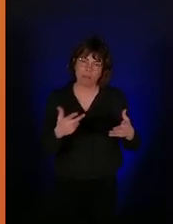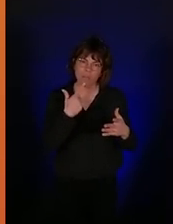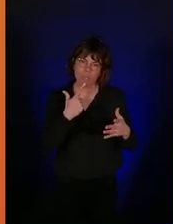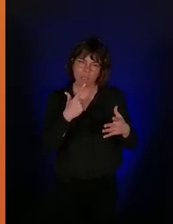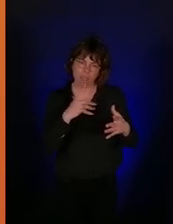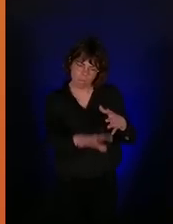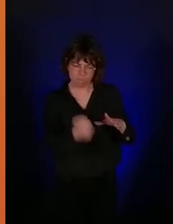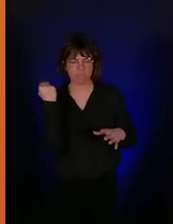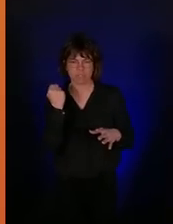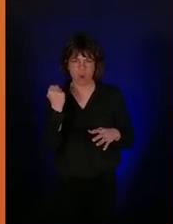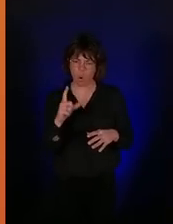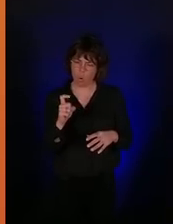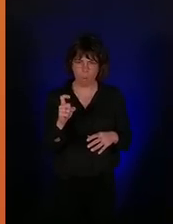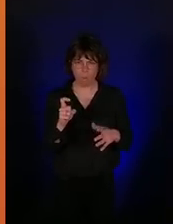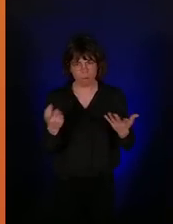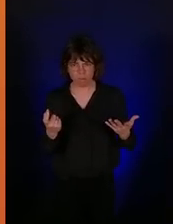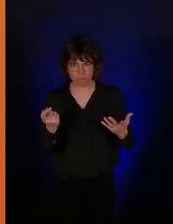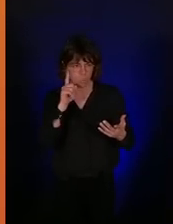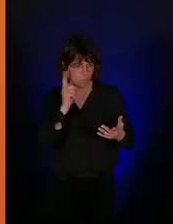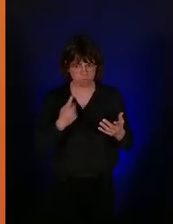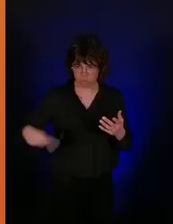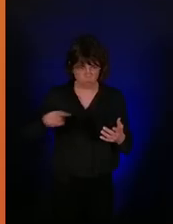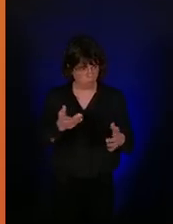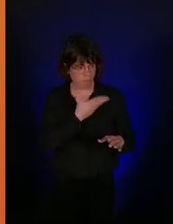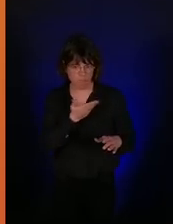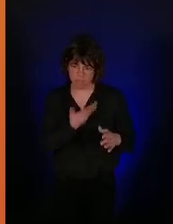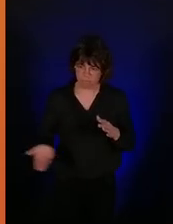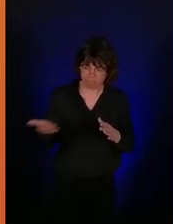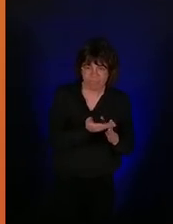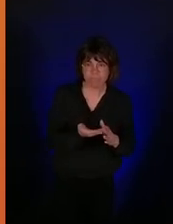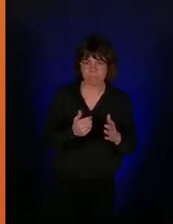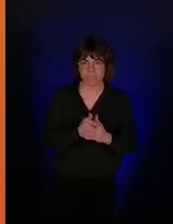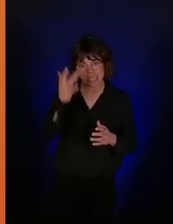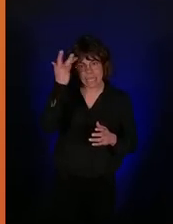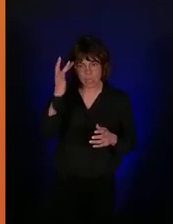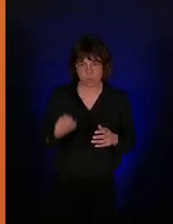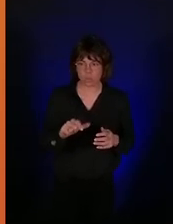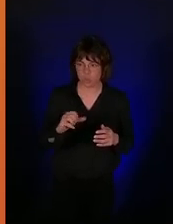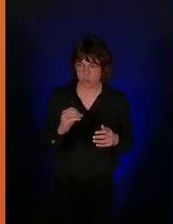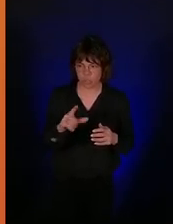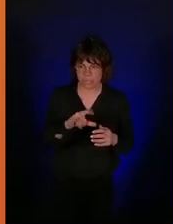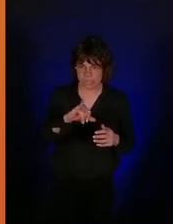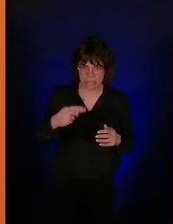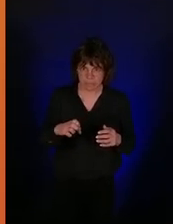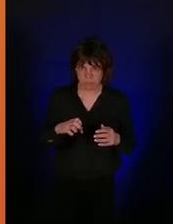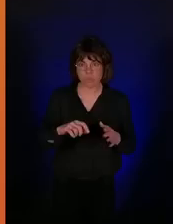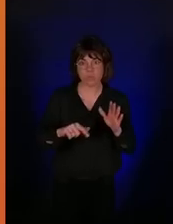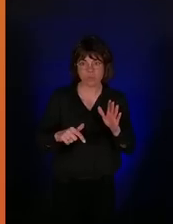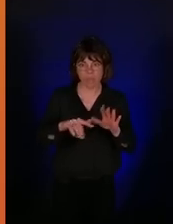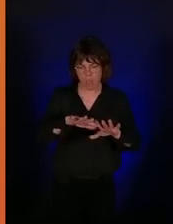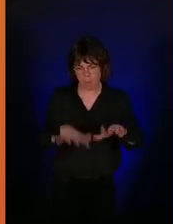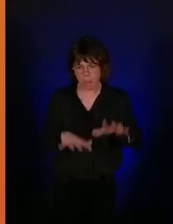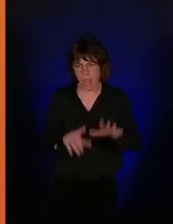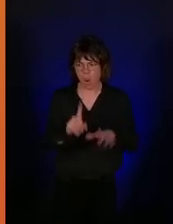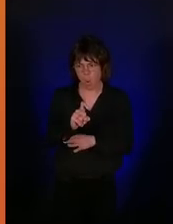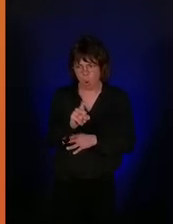appropriation, d'un vol de l'eau pour servir les intérêts particuliers. À Sainte-Soline, 700 000 mètres cubes d'eau pour 12 agriculteurs,